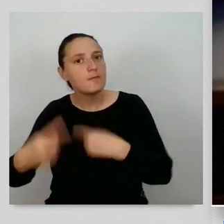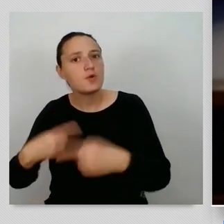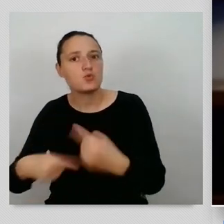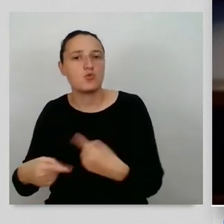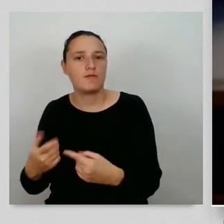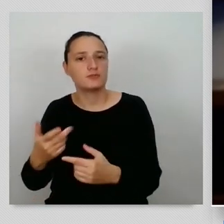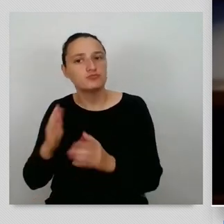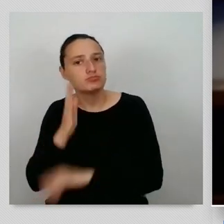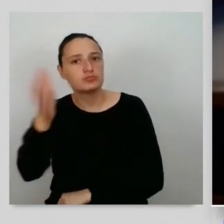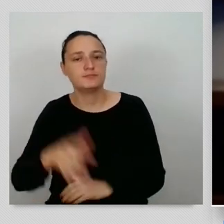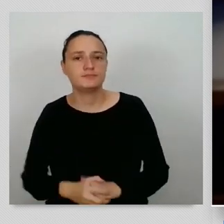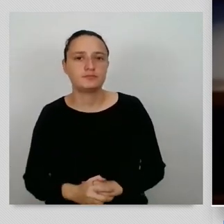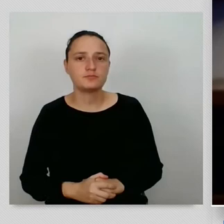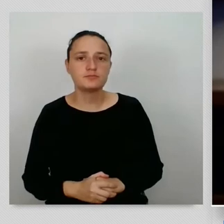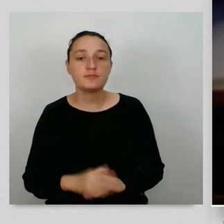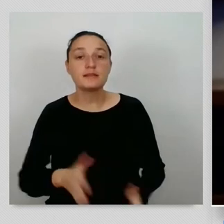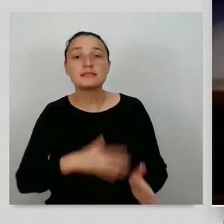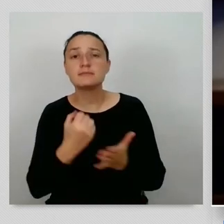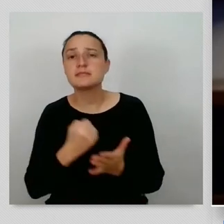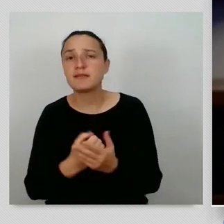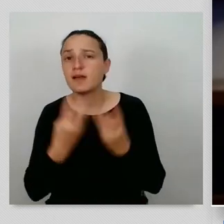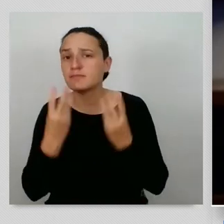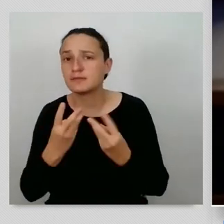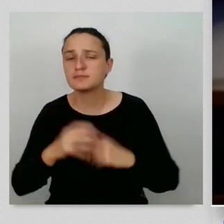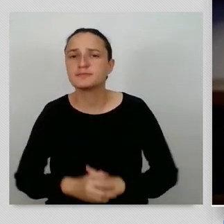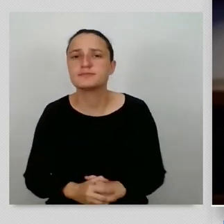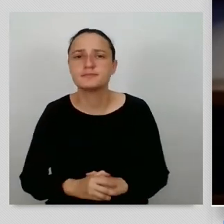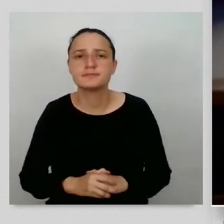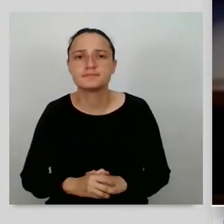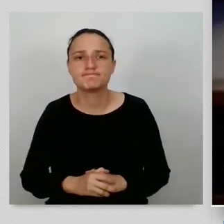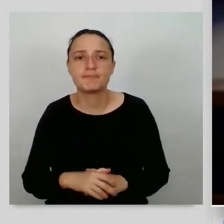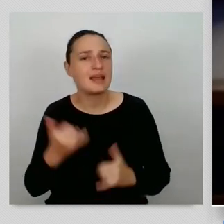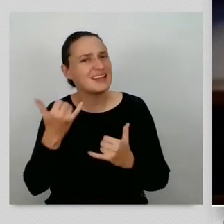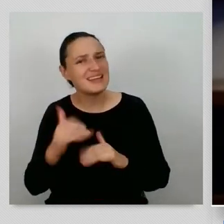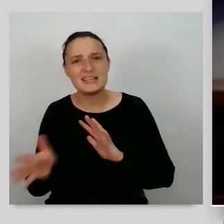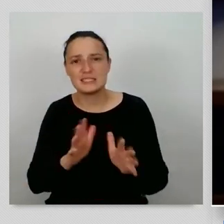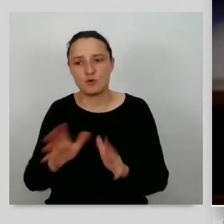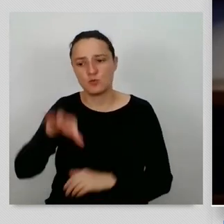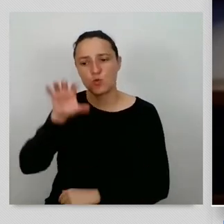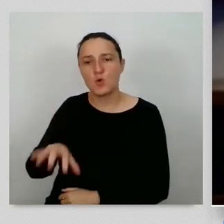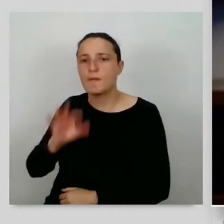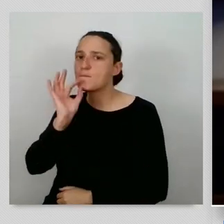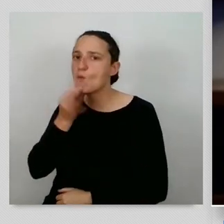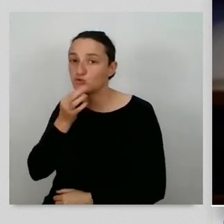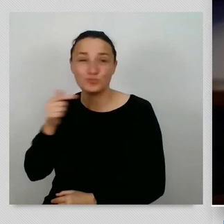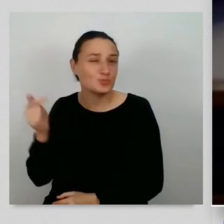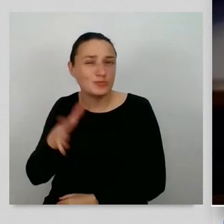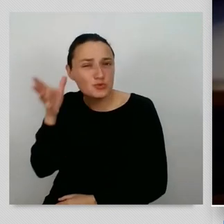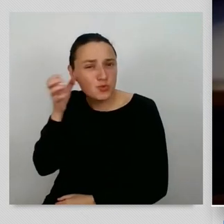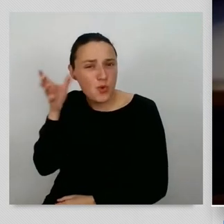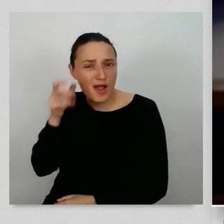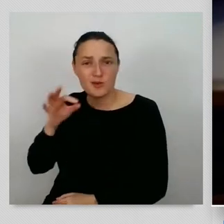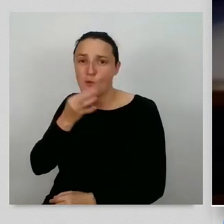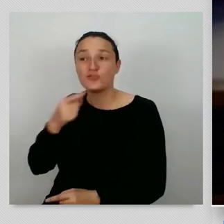ma być przyszłością. No i kolejna kwestia, która jest bardzo ważna, to zupełnie inne podejście młodych. Musimy słuchać młodych, pokolenia można powiedzieć